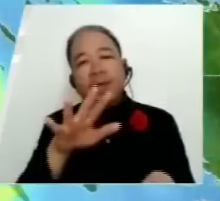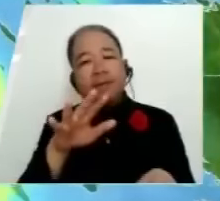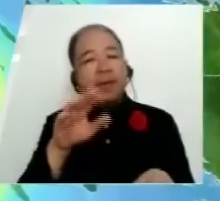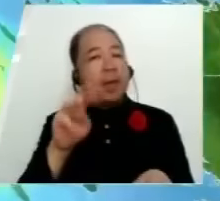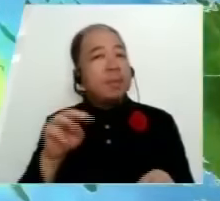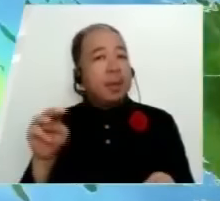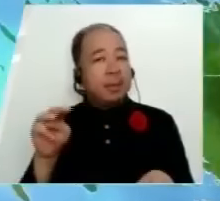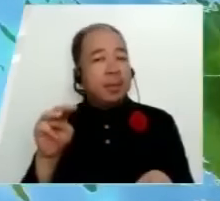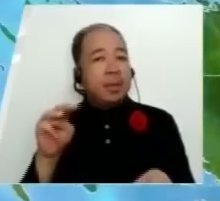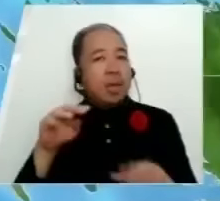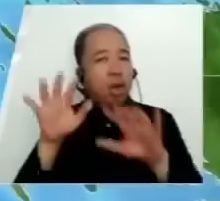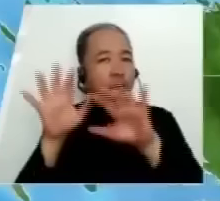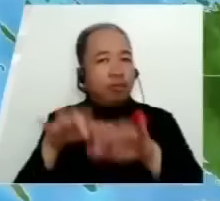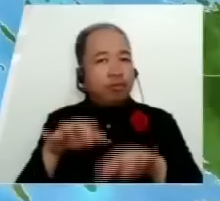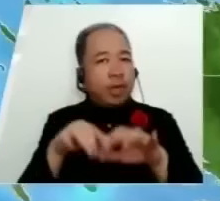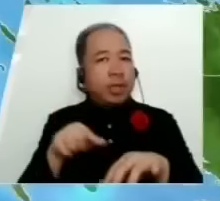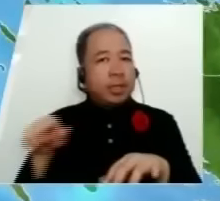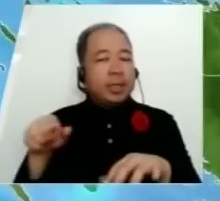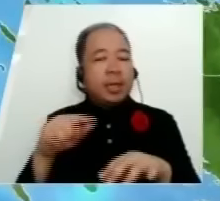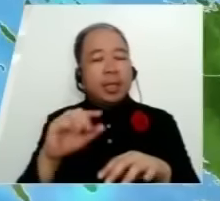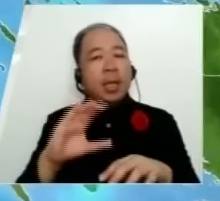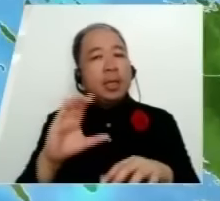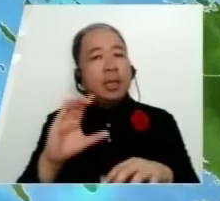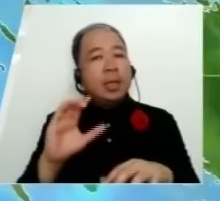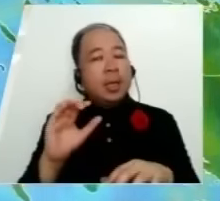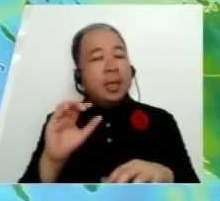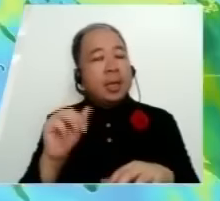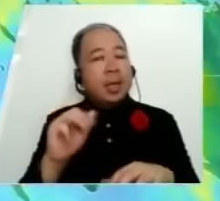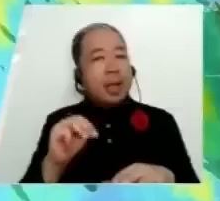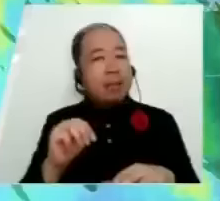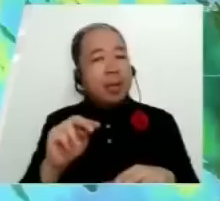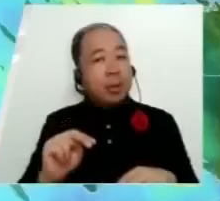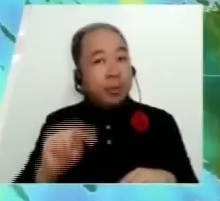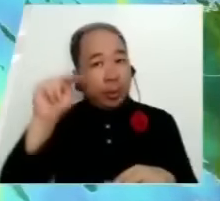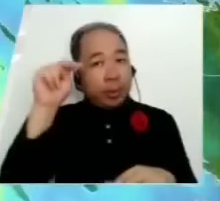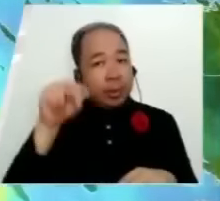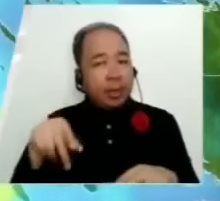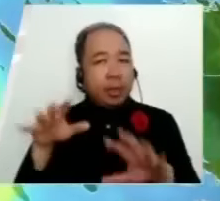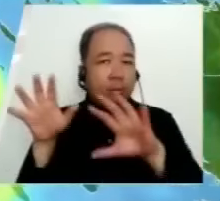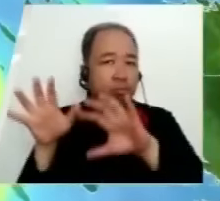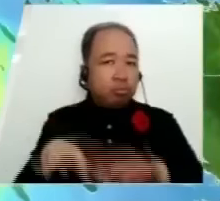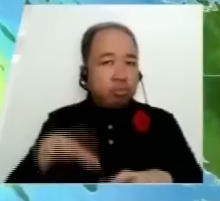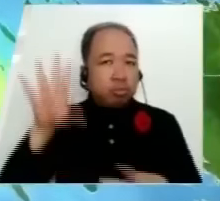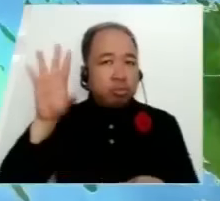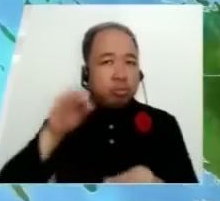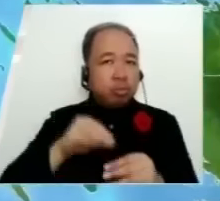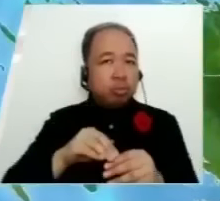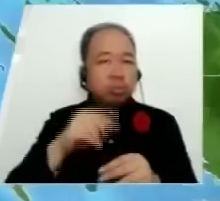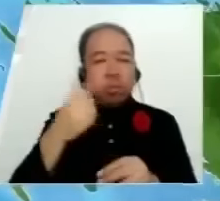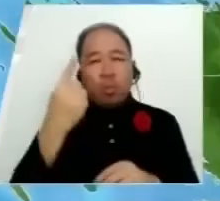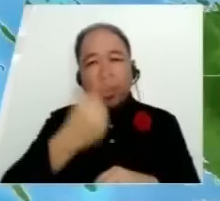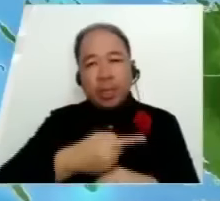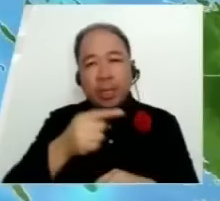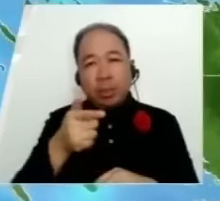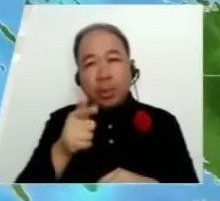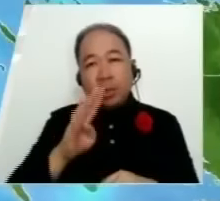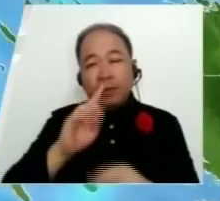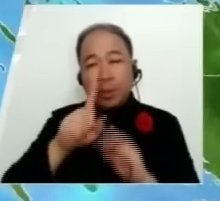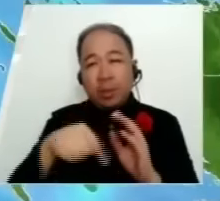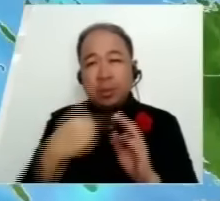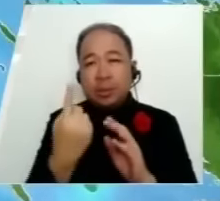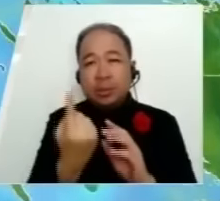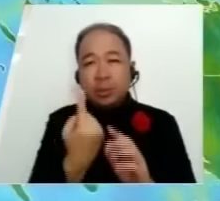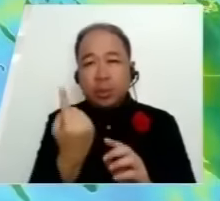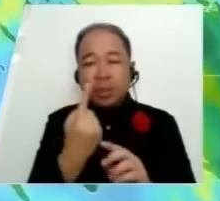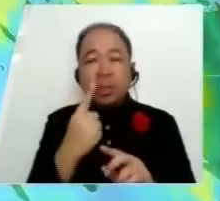Daet, Camarines Norte. Ibinuhos po yan sa loob lang ng 24 oras, so isang araw, pero mas nahigitan pa po nito ang